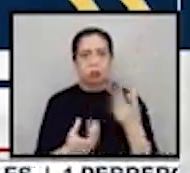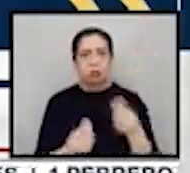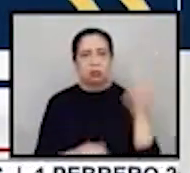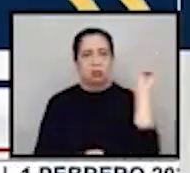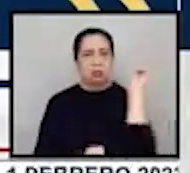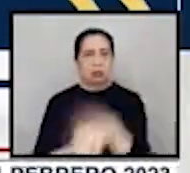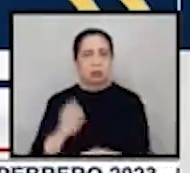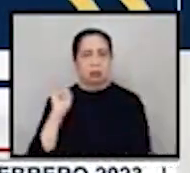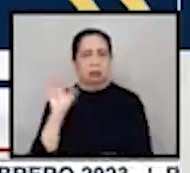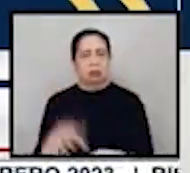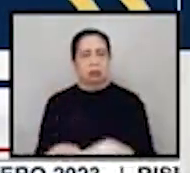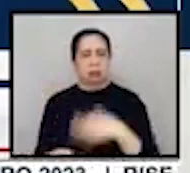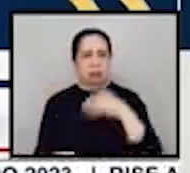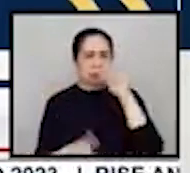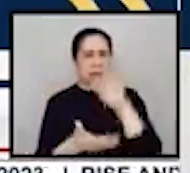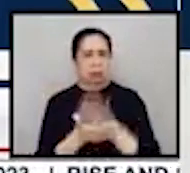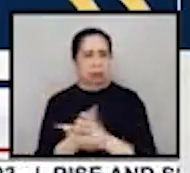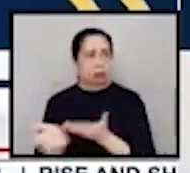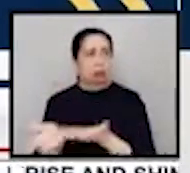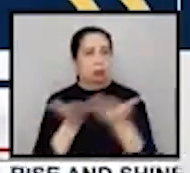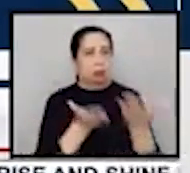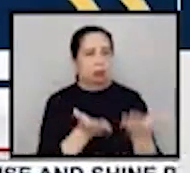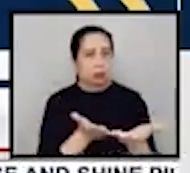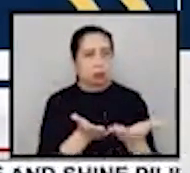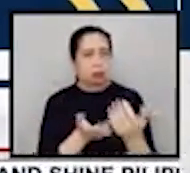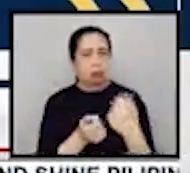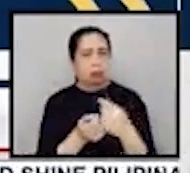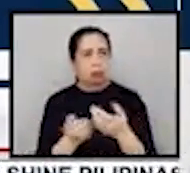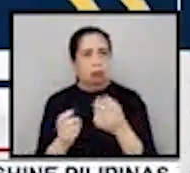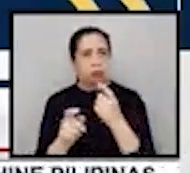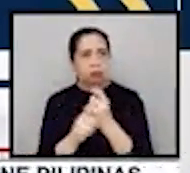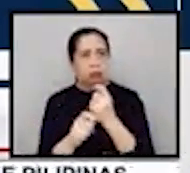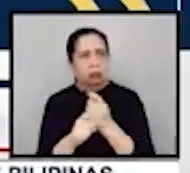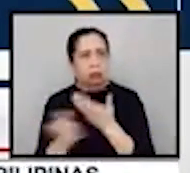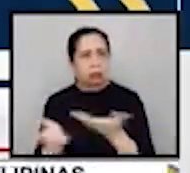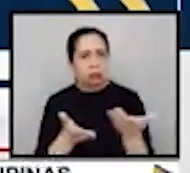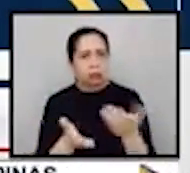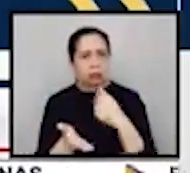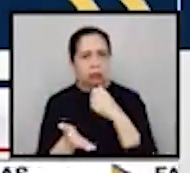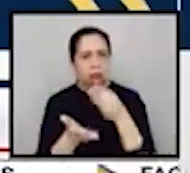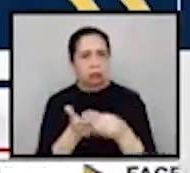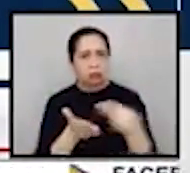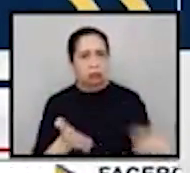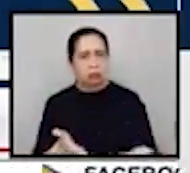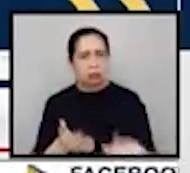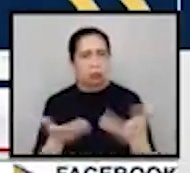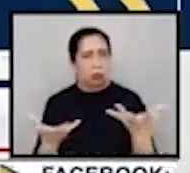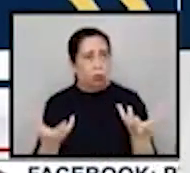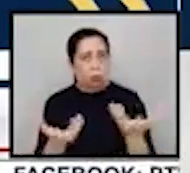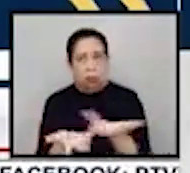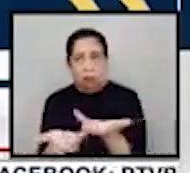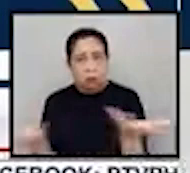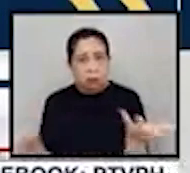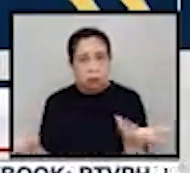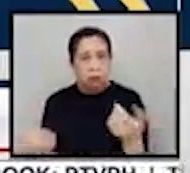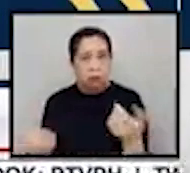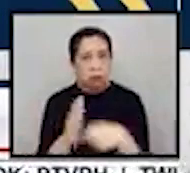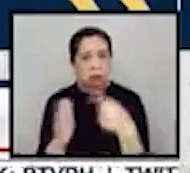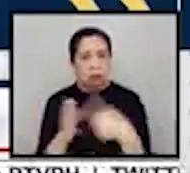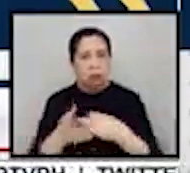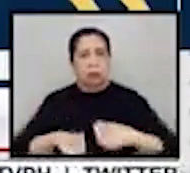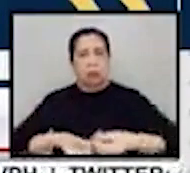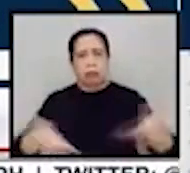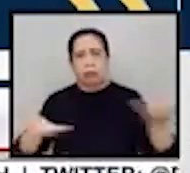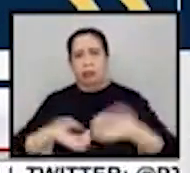kasi dadaling ko magtatracking, di naman po mabibili. Wala na bang ibig kumuha kahit nga po maminsan ipamigay mo na nga lang.